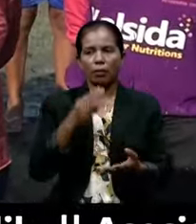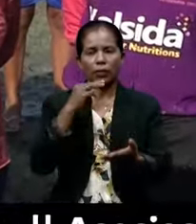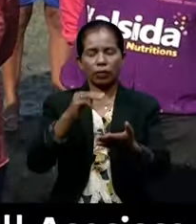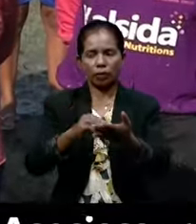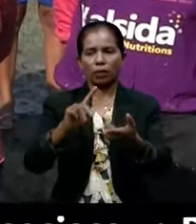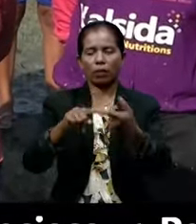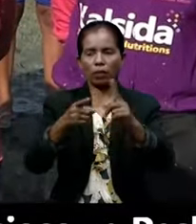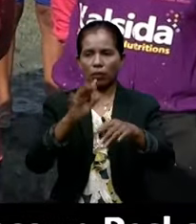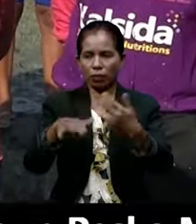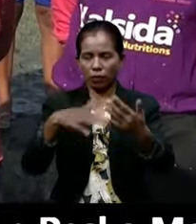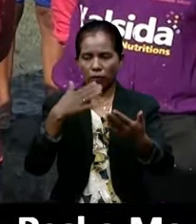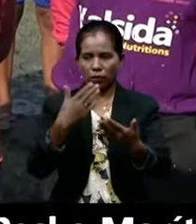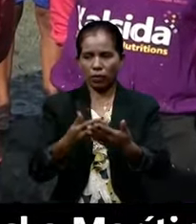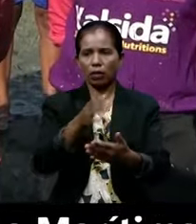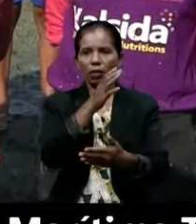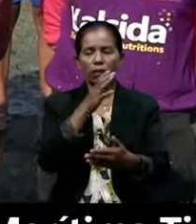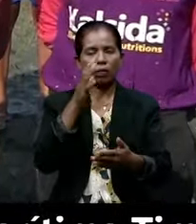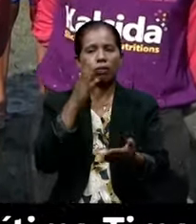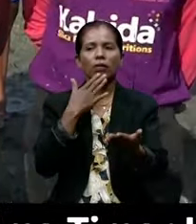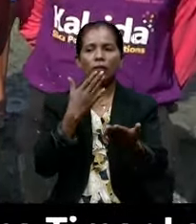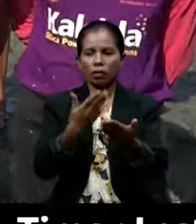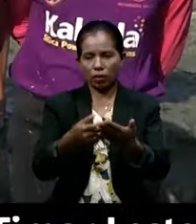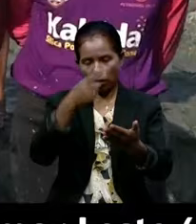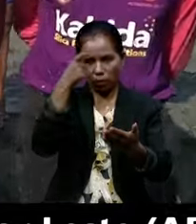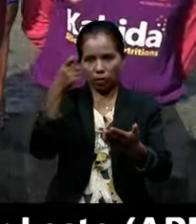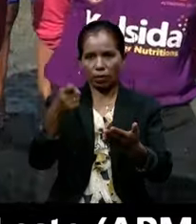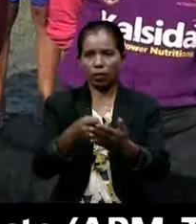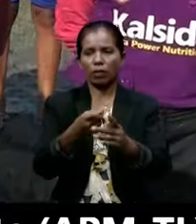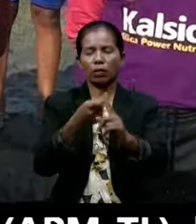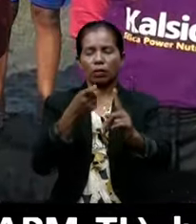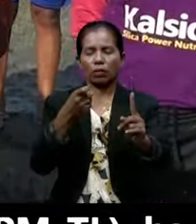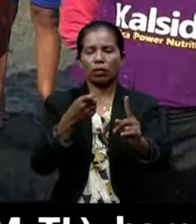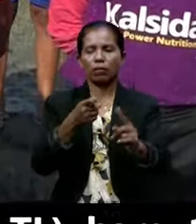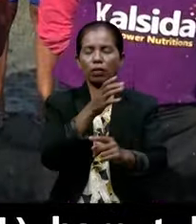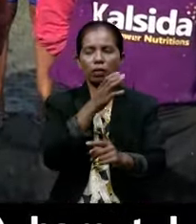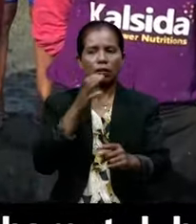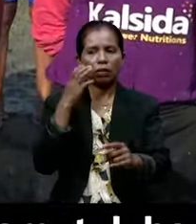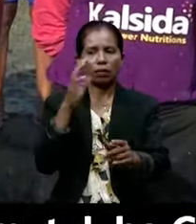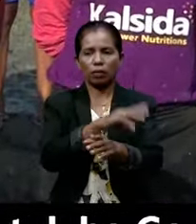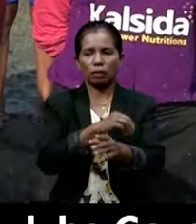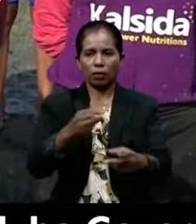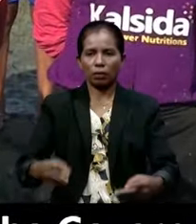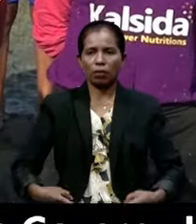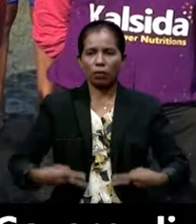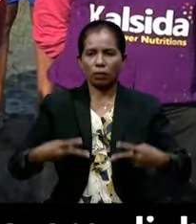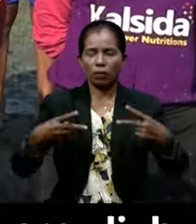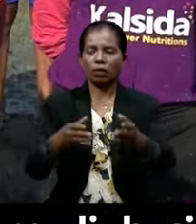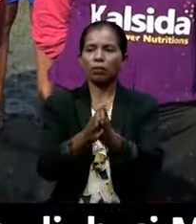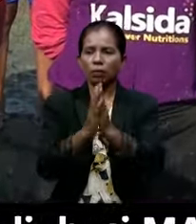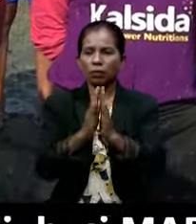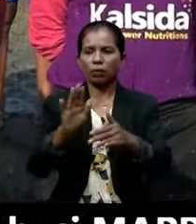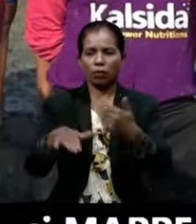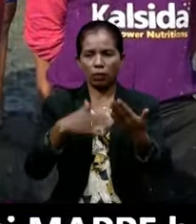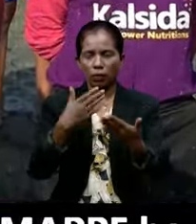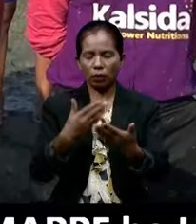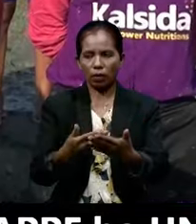maluk sir kata, agrikultura ne dia tamba, lihusi agrikultura ne hasan base ba Moris nune atu husu ba hotu-hotu